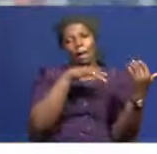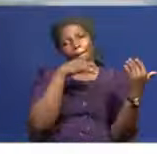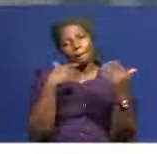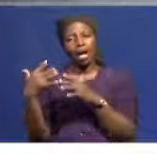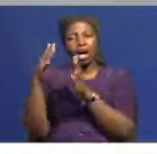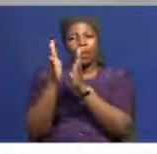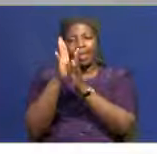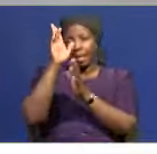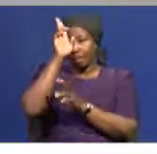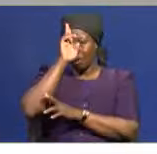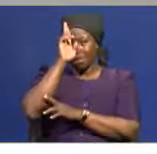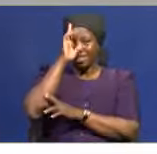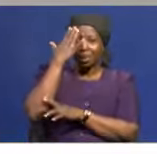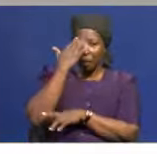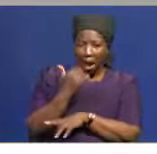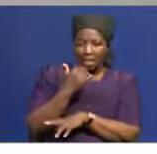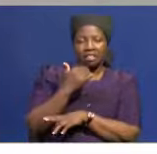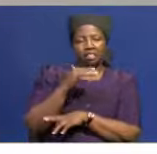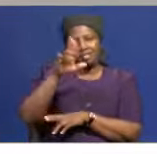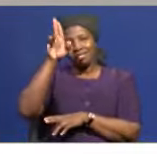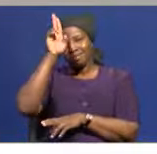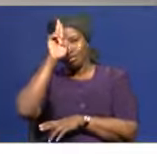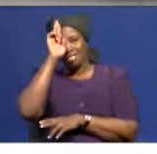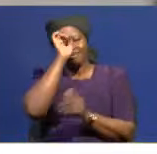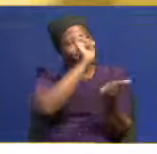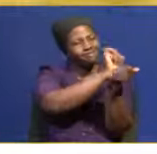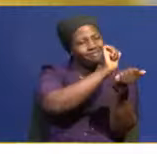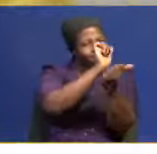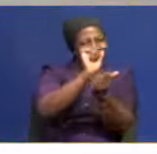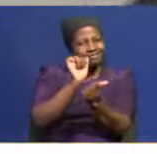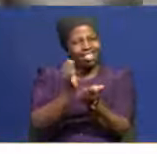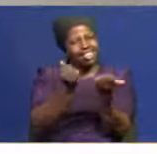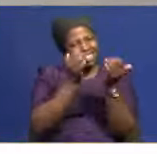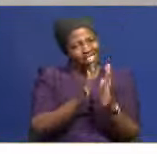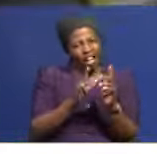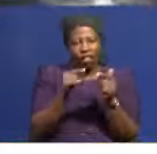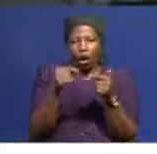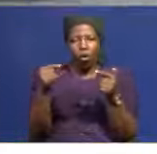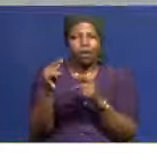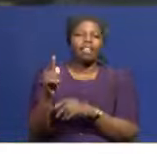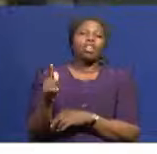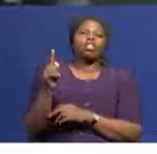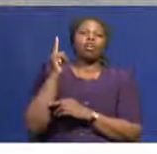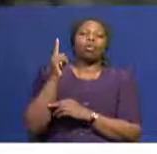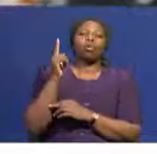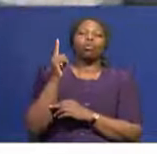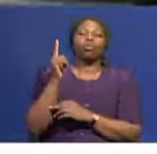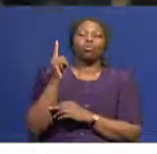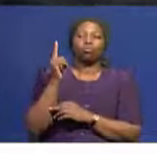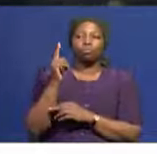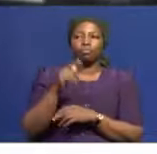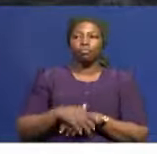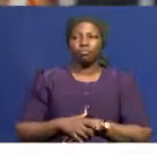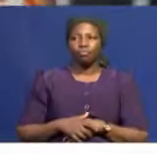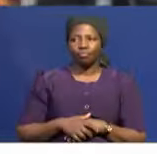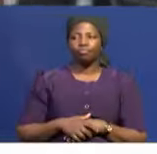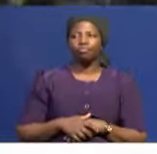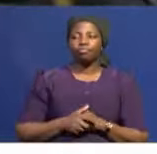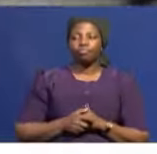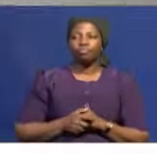kukamatwa kiholela kwa wenzao na maafisa kutoka kituo cha polisi cha Eastleigh North.